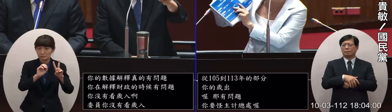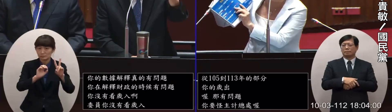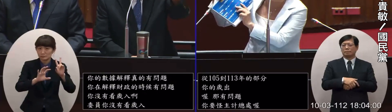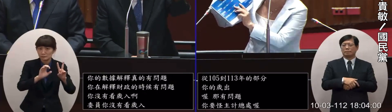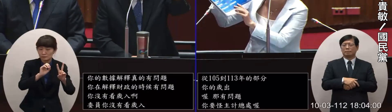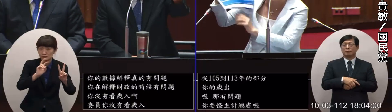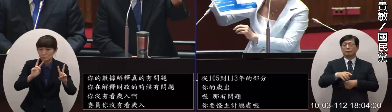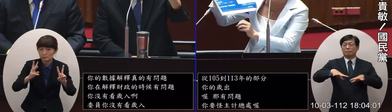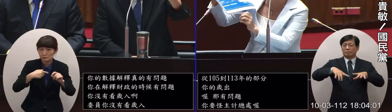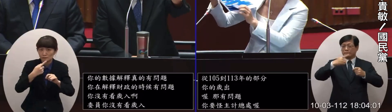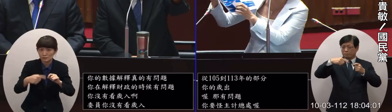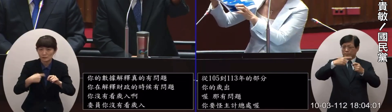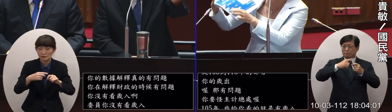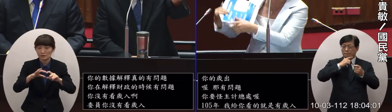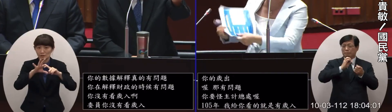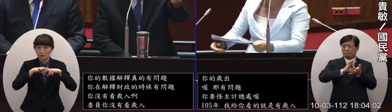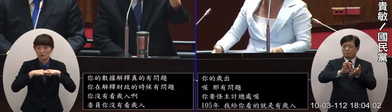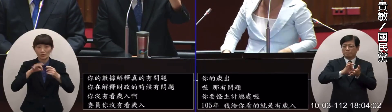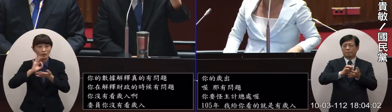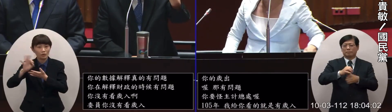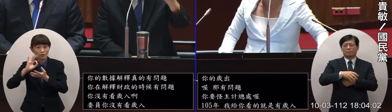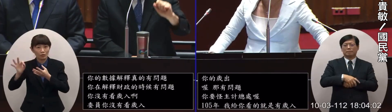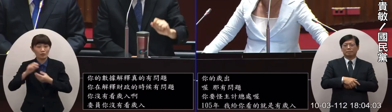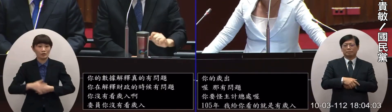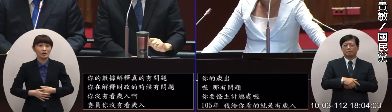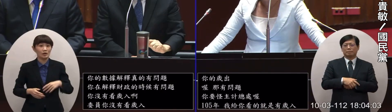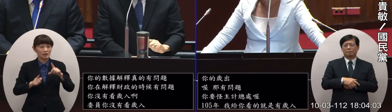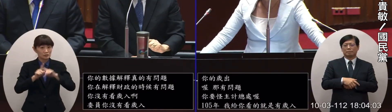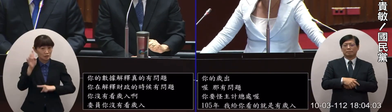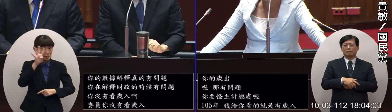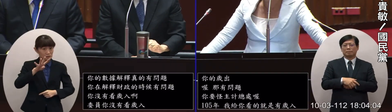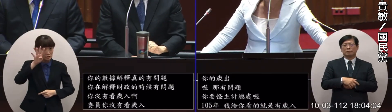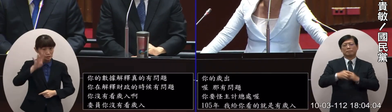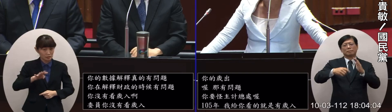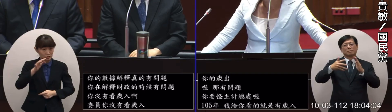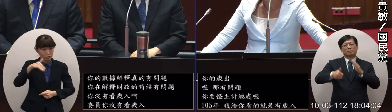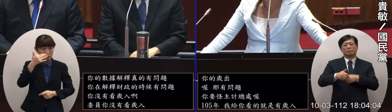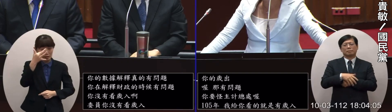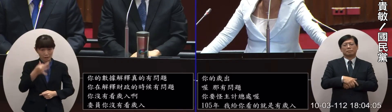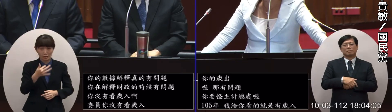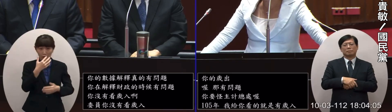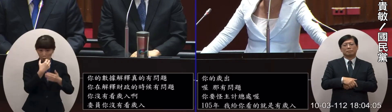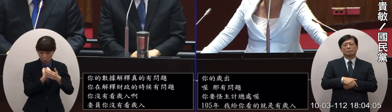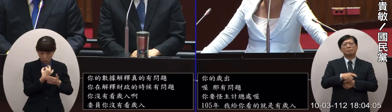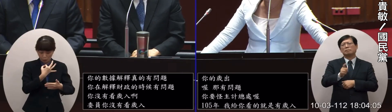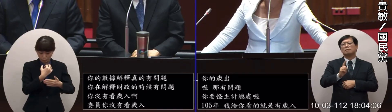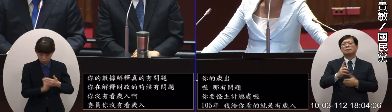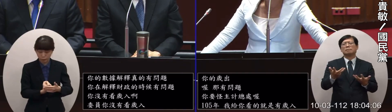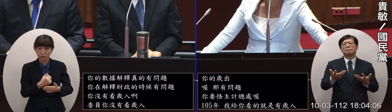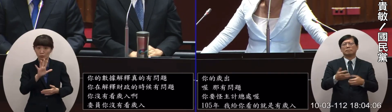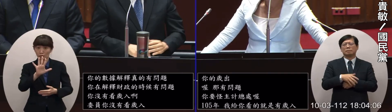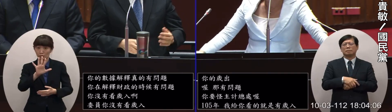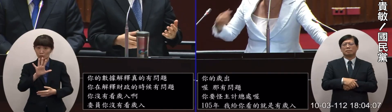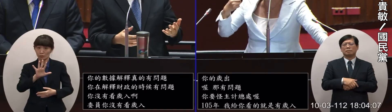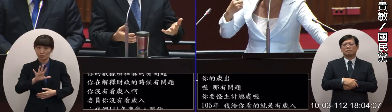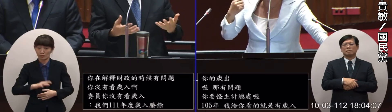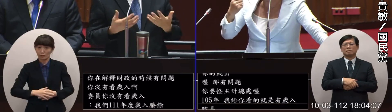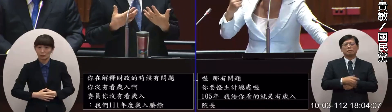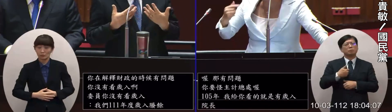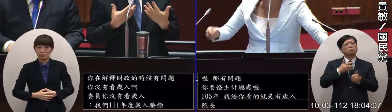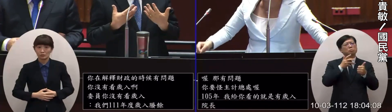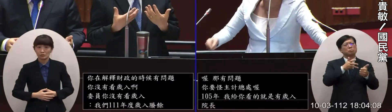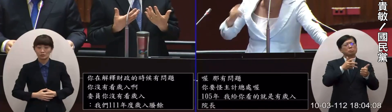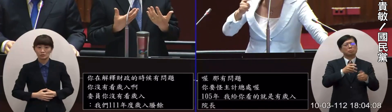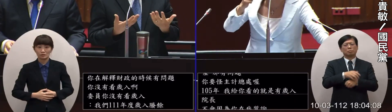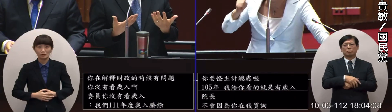税 出的部分呢，税 入税出剩余有4900亿哦。 院长，这个是什么状况啊？ 不， 我在咨